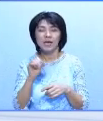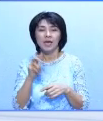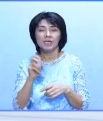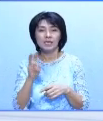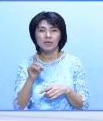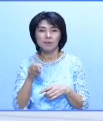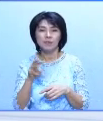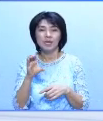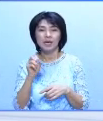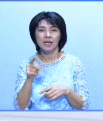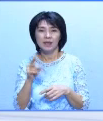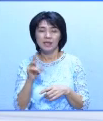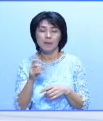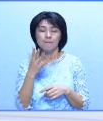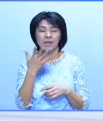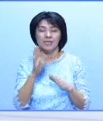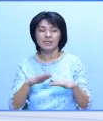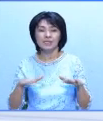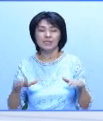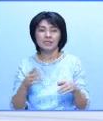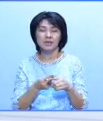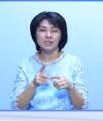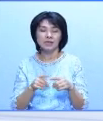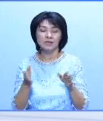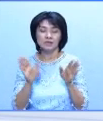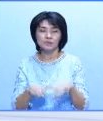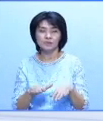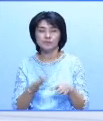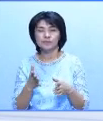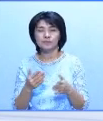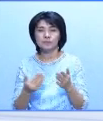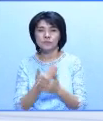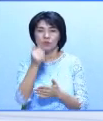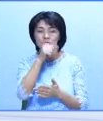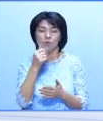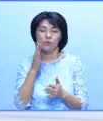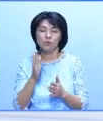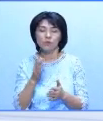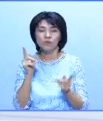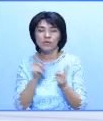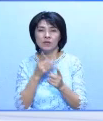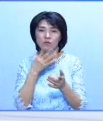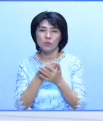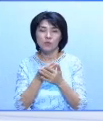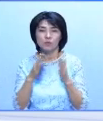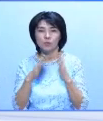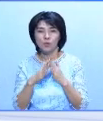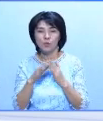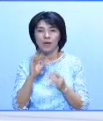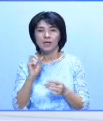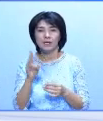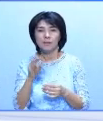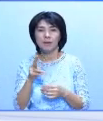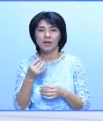пятеро детей, оставшихся без попечения родителей, Новый год будут встречать в собственном доме. Аким Майского района Марат